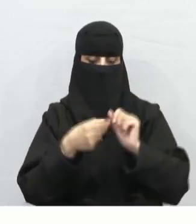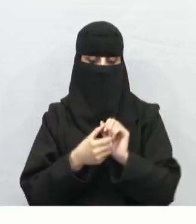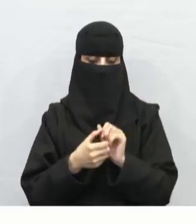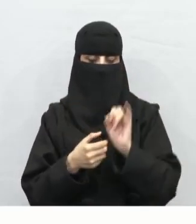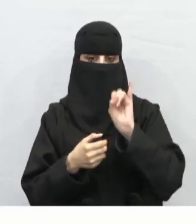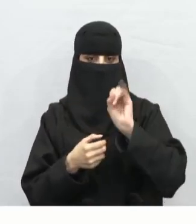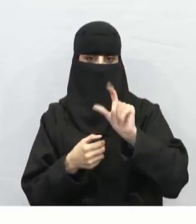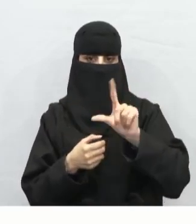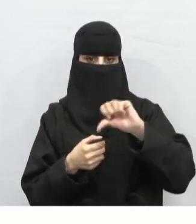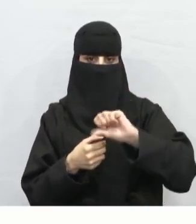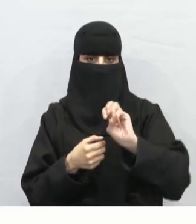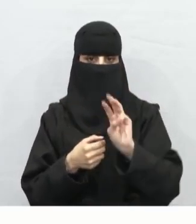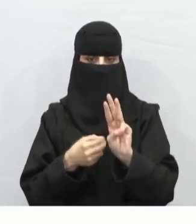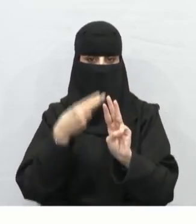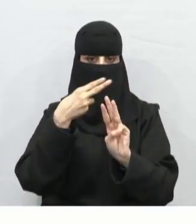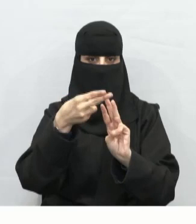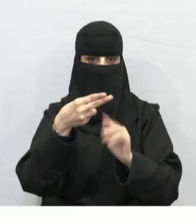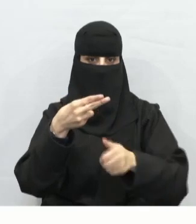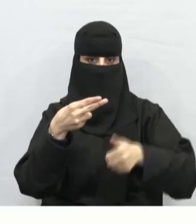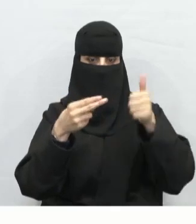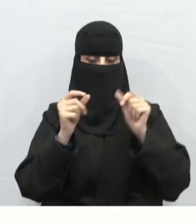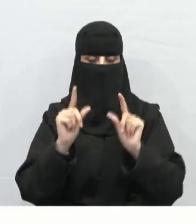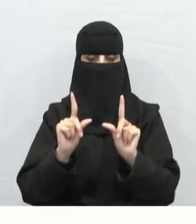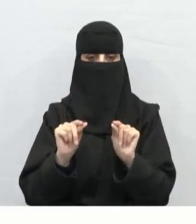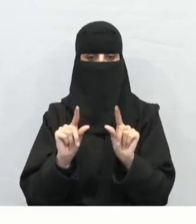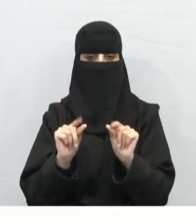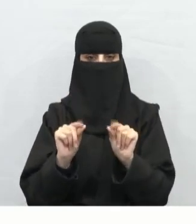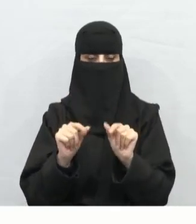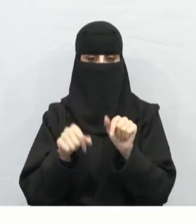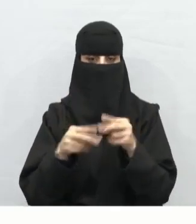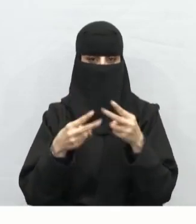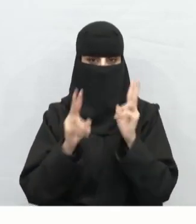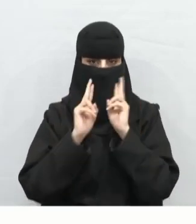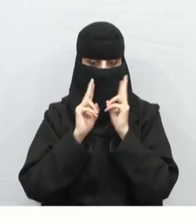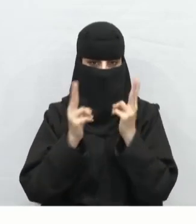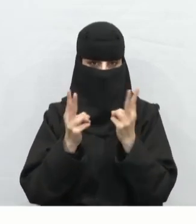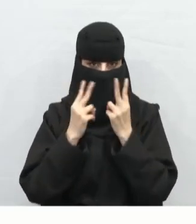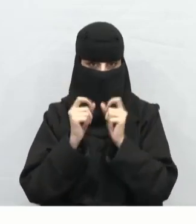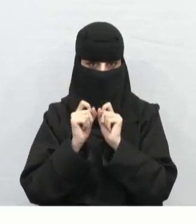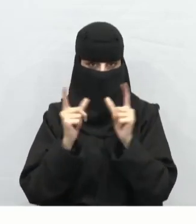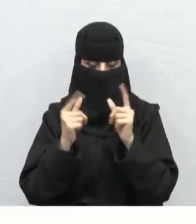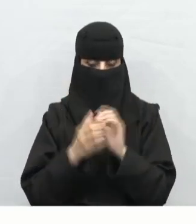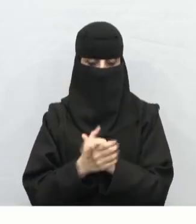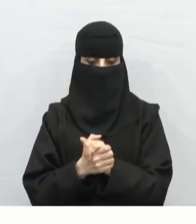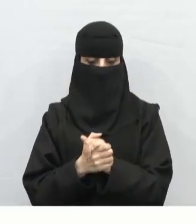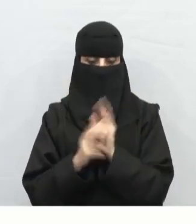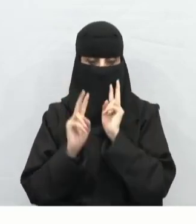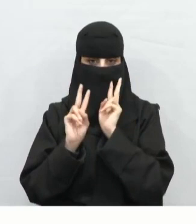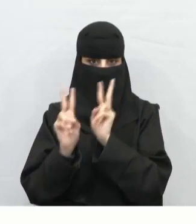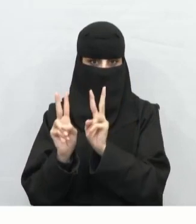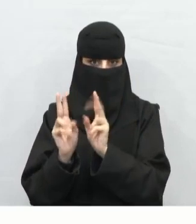شاهدوا معي احبابي الطلاب الطالبات واستمعوا جيدا مثلا لدينا كلمه صالح